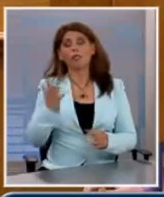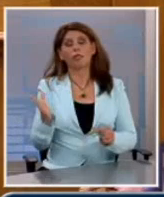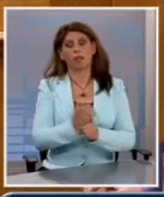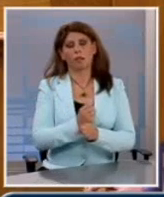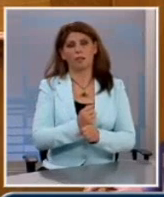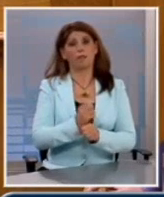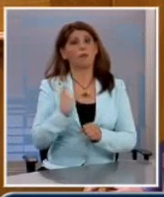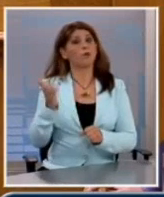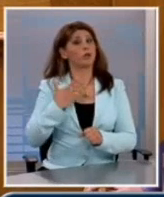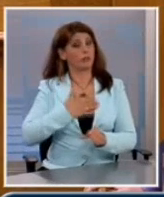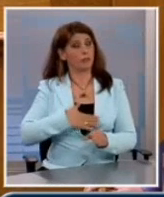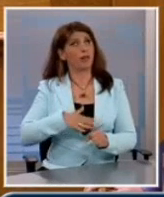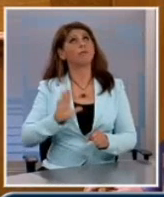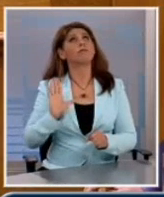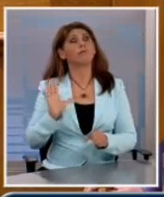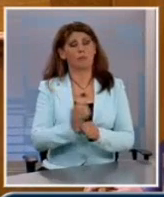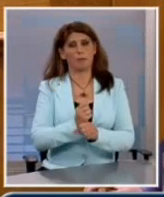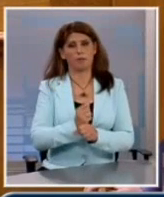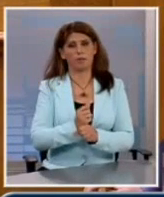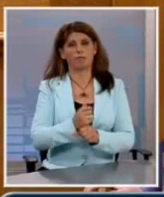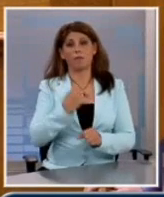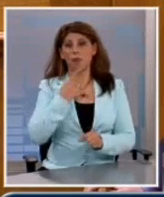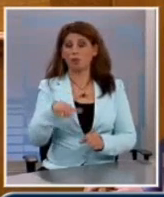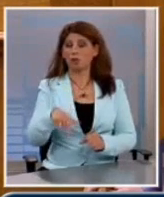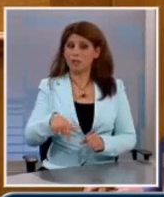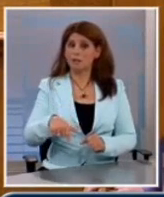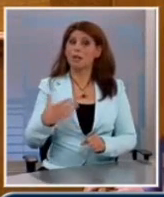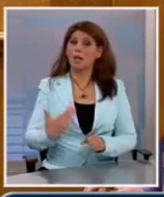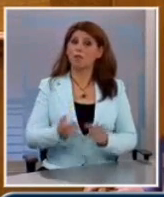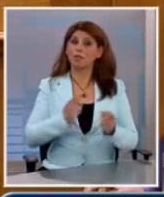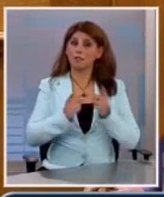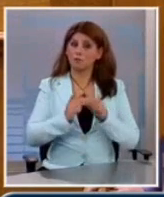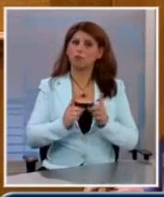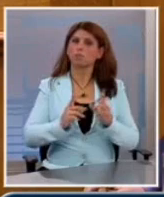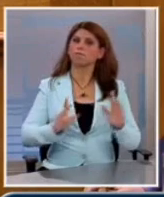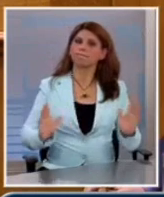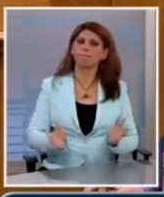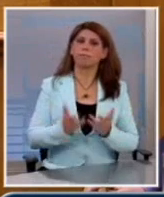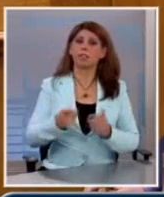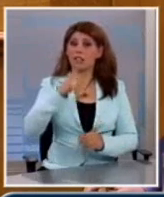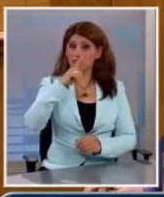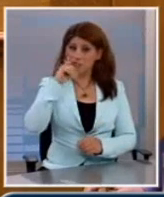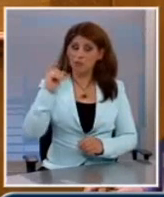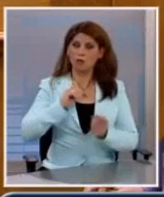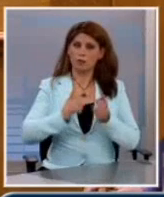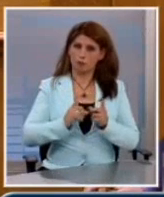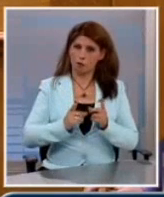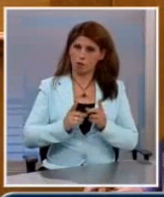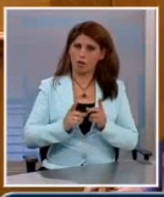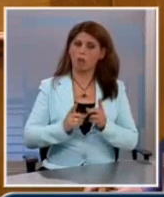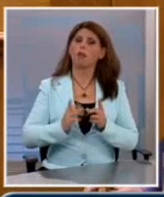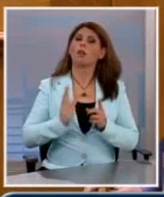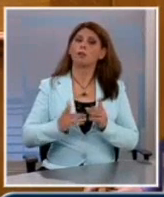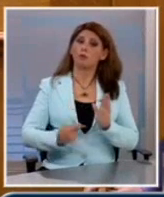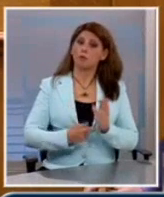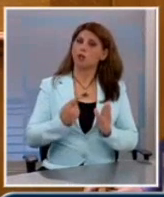θέλαμε, αλλά λέγοντάς το ότι έχουμε σήμερα μια συμφωνία που παρά το γεγονός ότι είναι δύσκολη, μπορεί για πρώτη